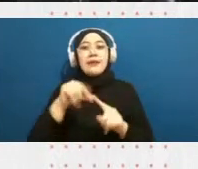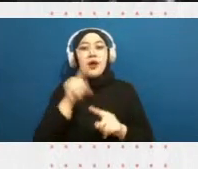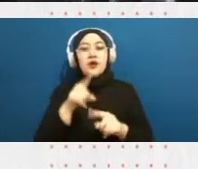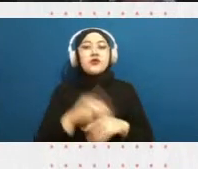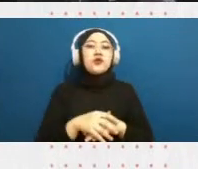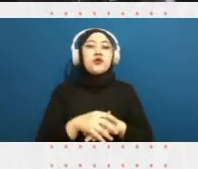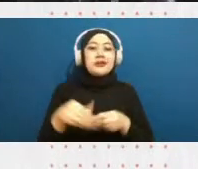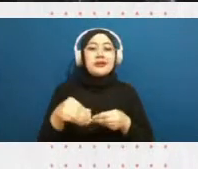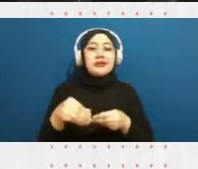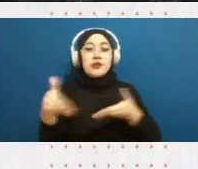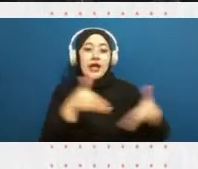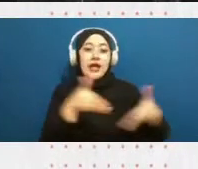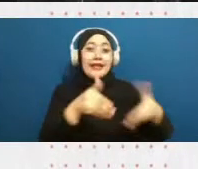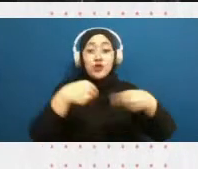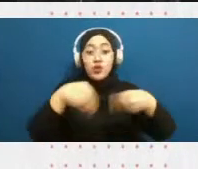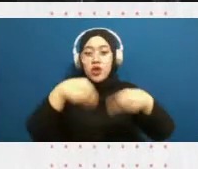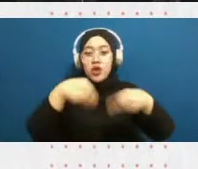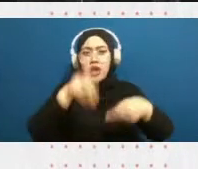nih supaya nanti